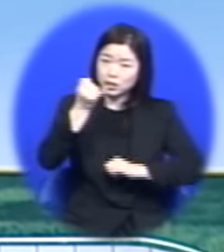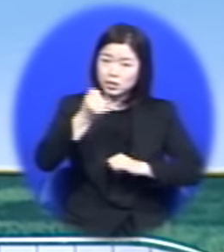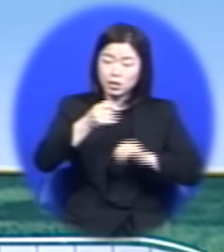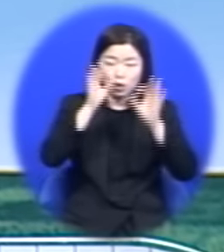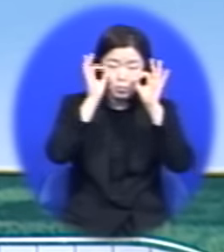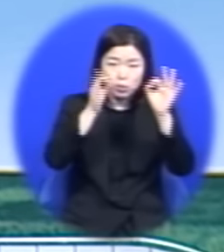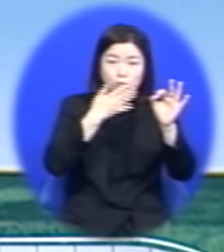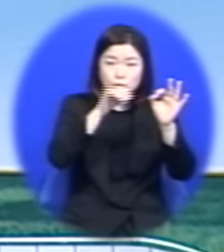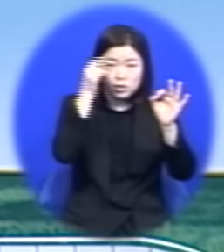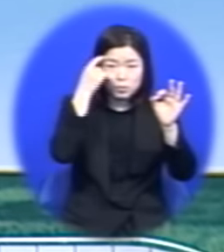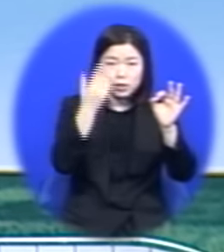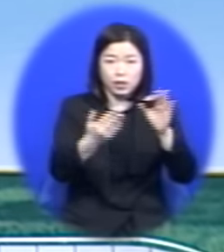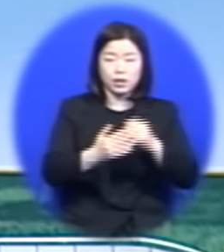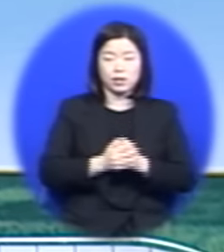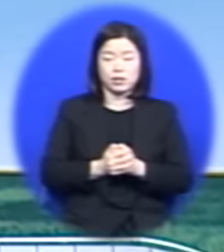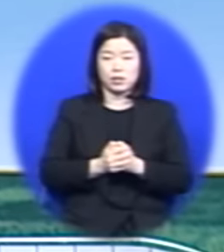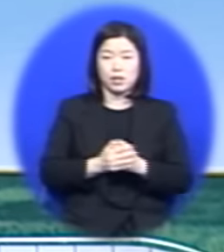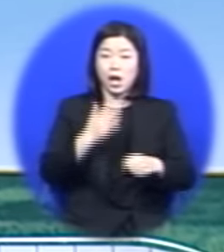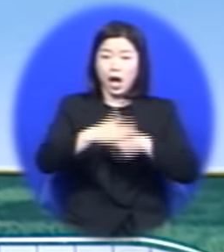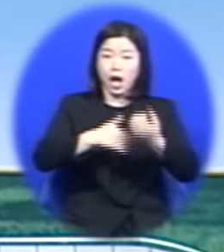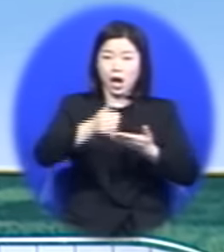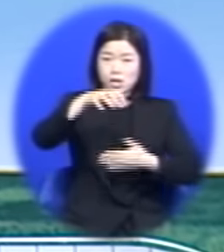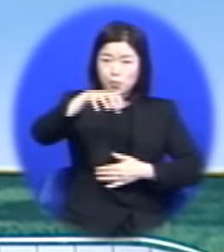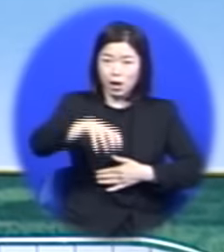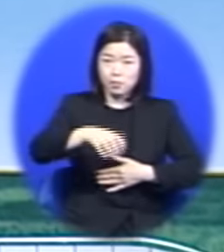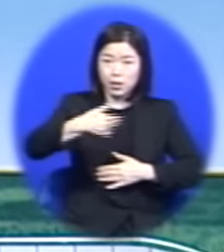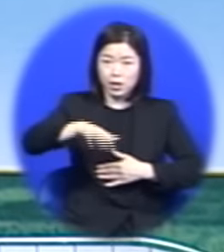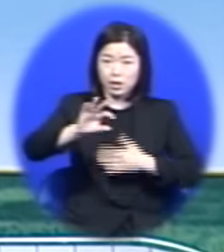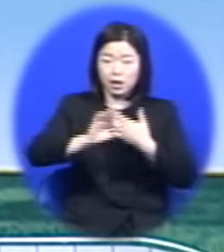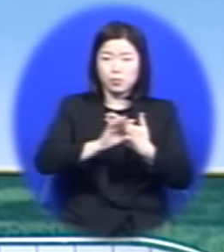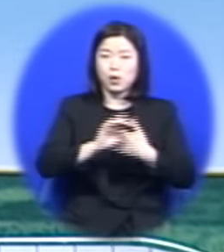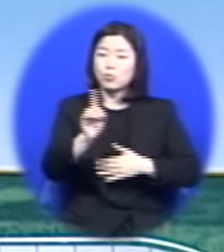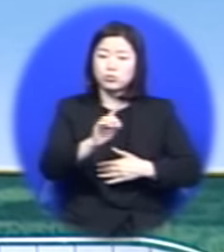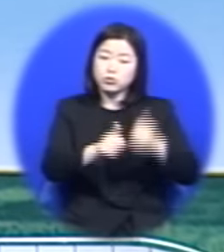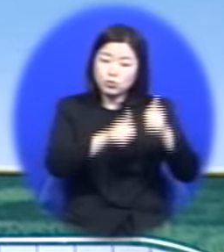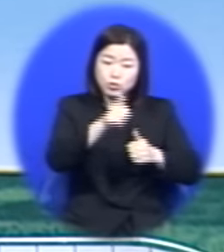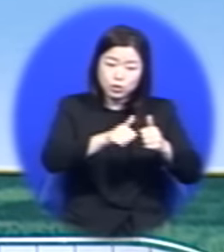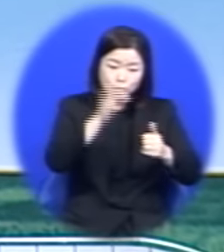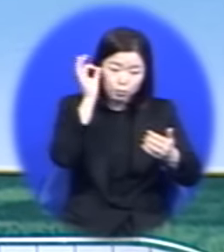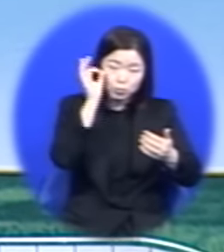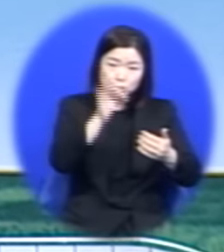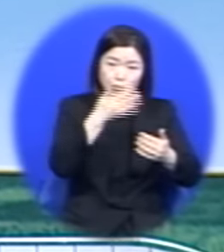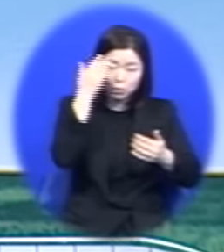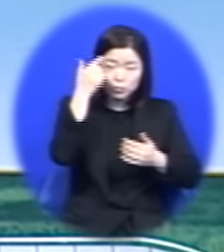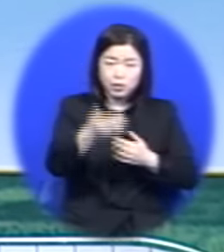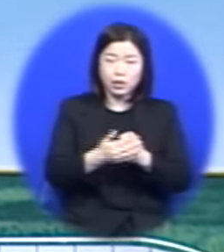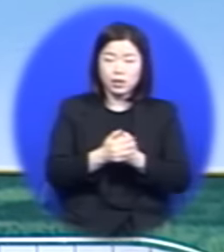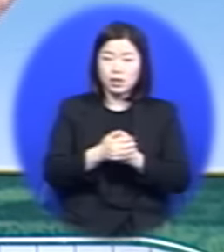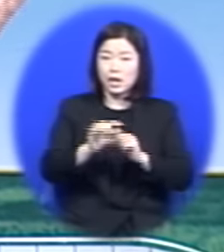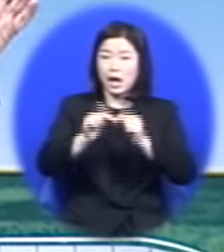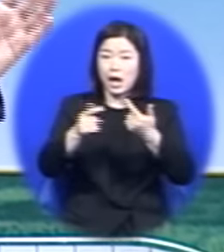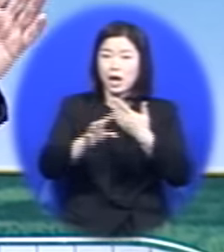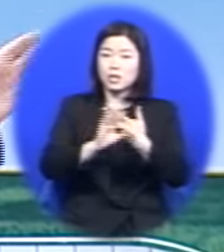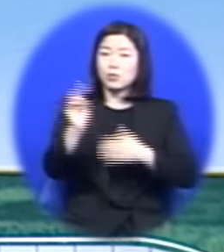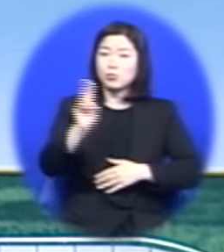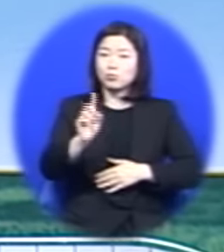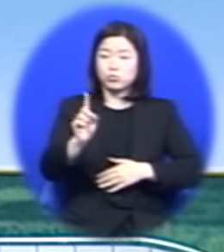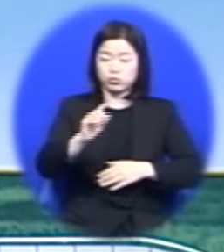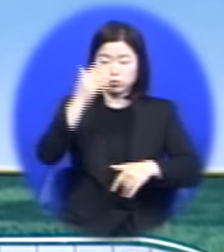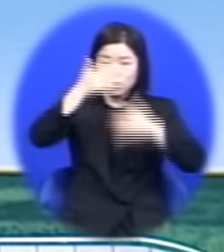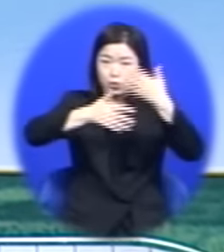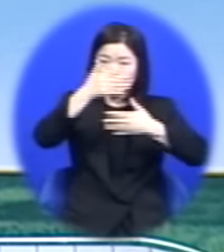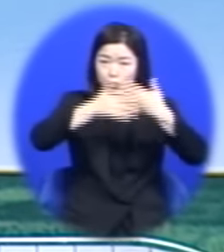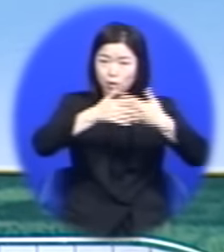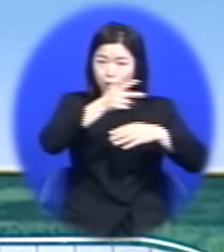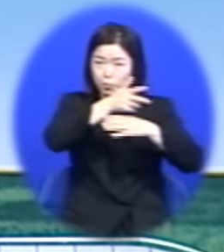거예요. 하나님 앞에 가면 도대체 무슨 시험을 볼까요? 아니면 무슨 동영상으로 우리의 삶을